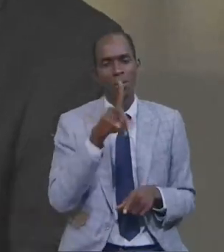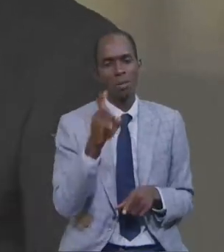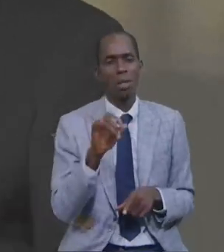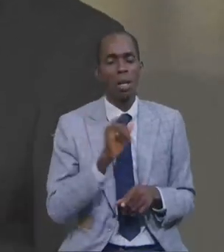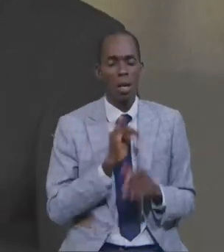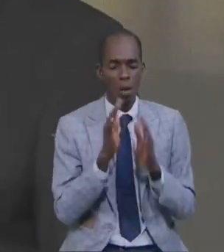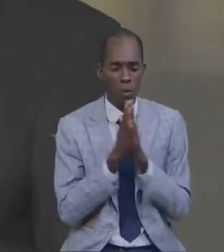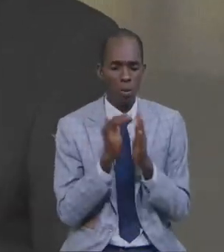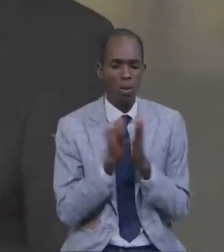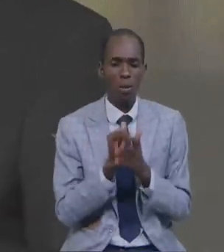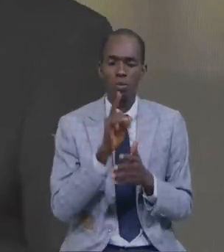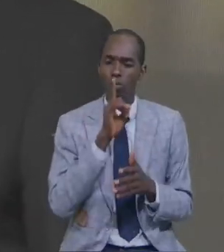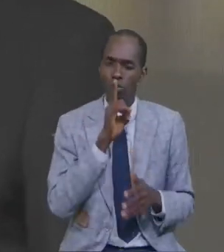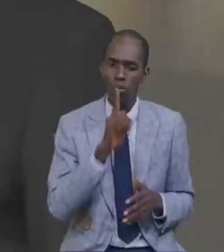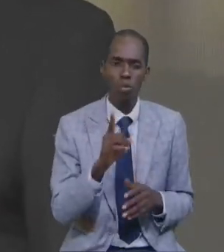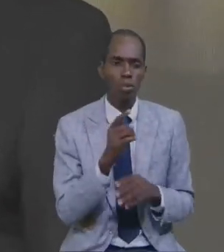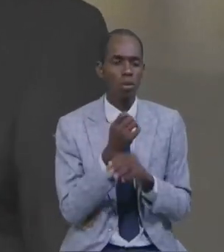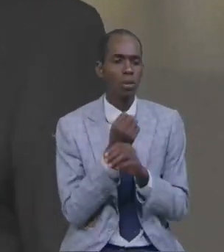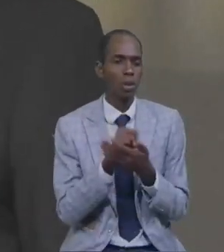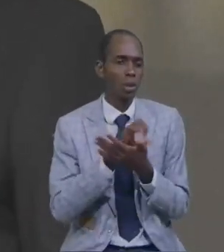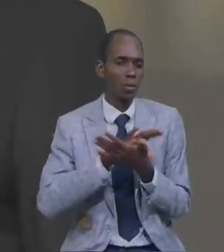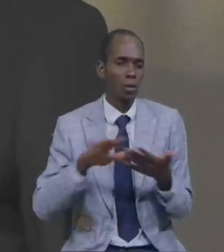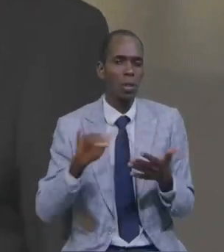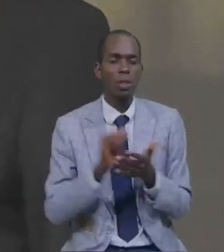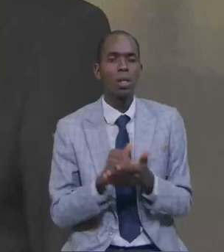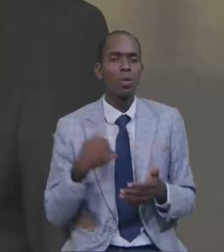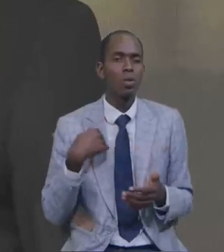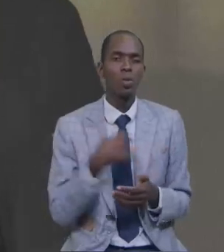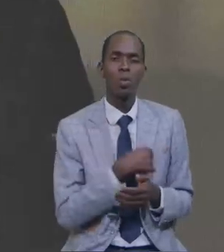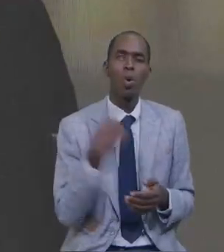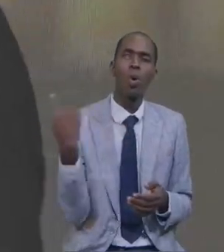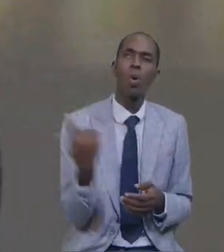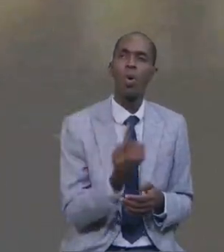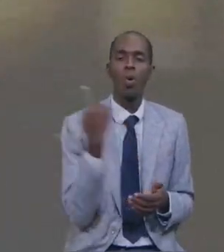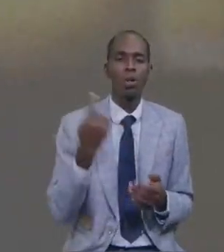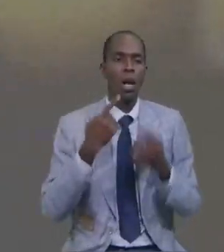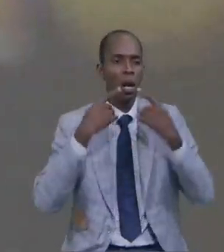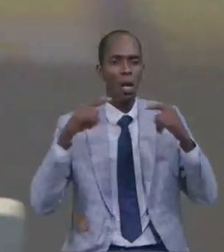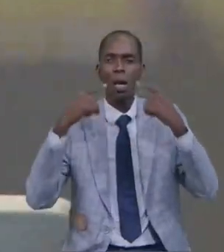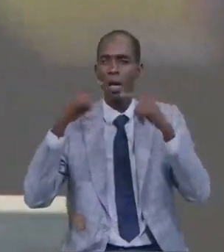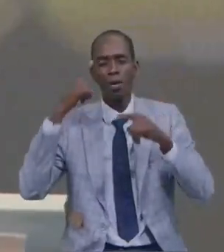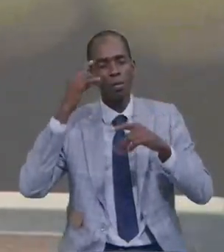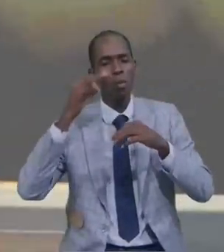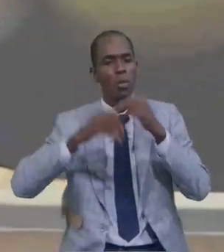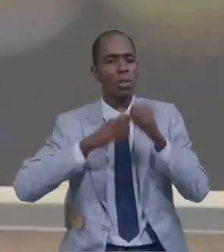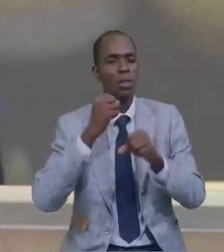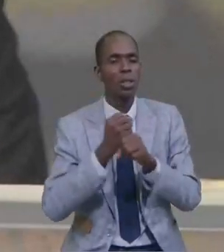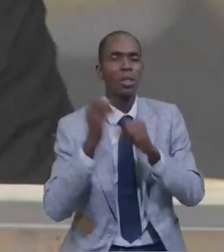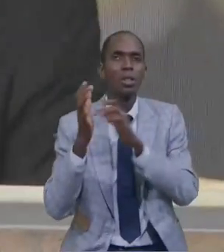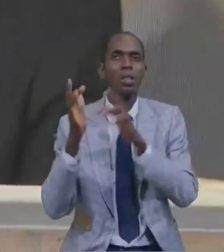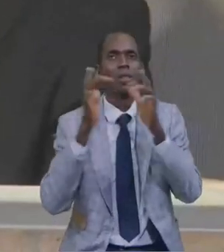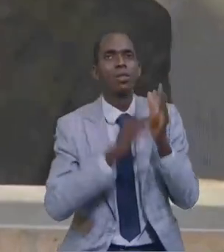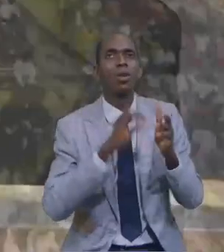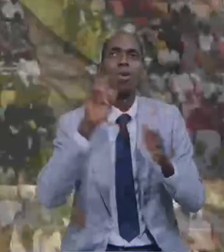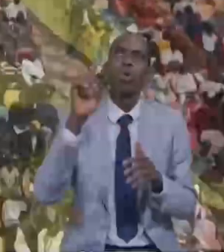années, Jésus seul, Jésus toujours, sauveur, celui qui